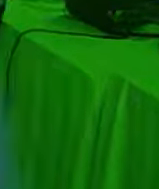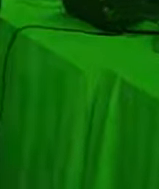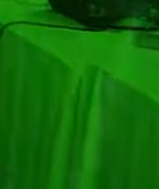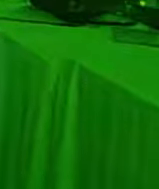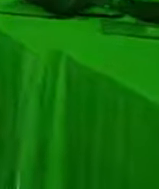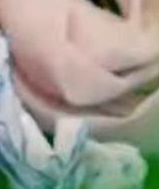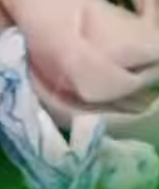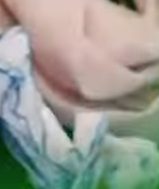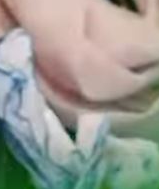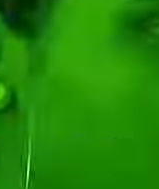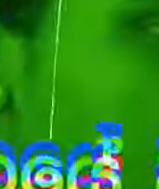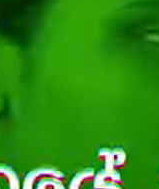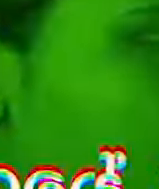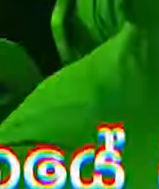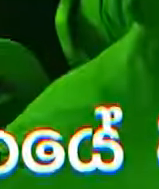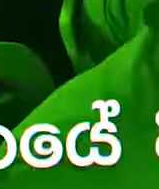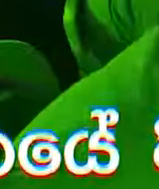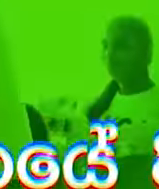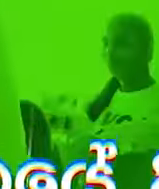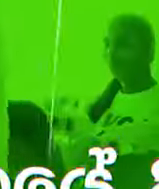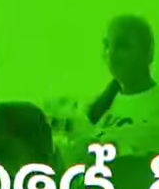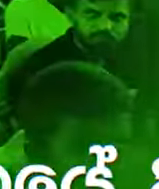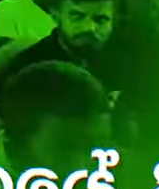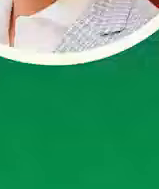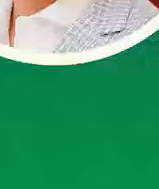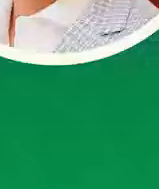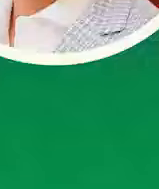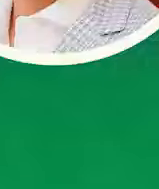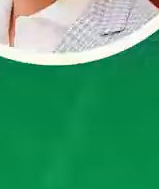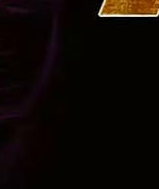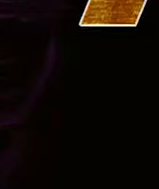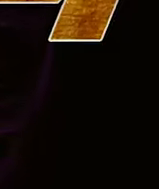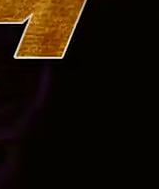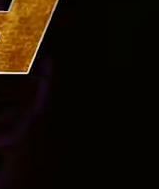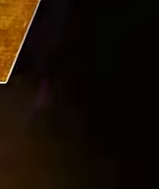ජයගමු ශ්‍රී ලංකා ජූලි 12 සහ 13 කිලිනොච්චිය මධ්‍ය මහාවිද්‍යාලයේ ක්‍රීඩාංගණයේදී.